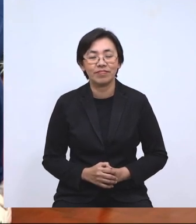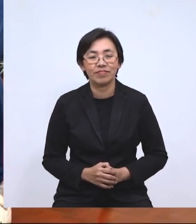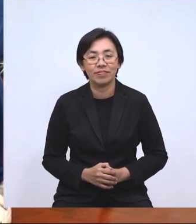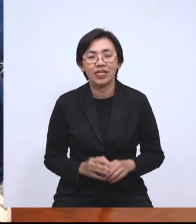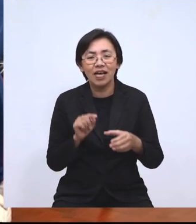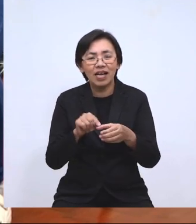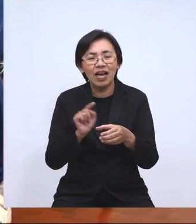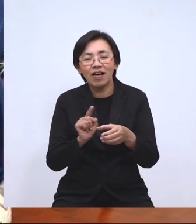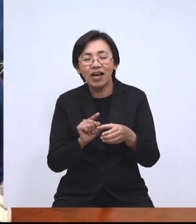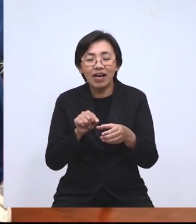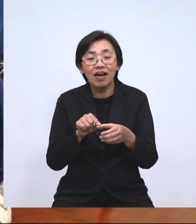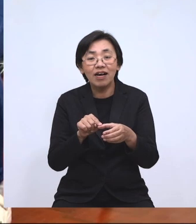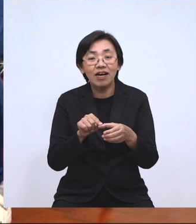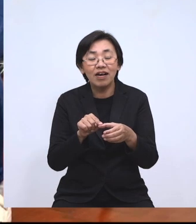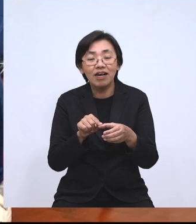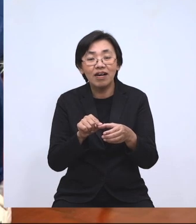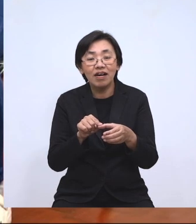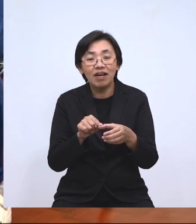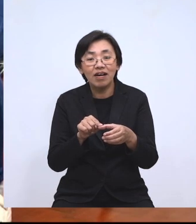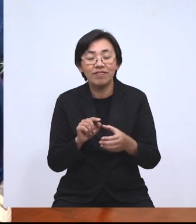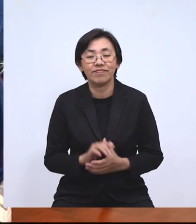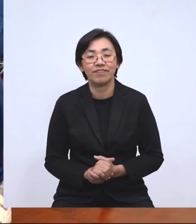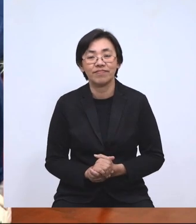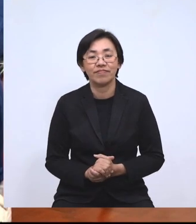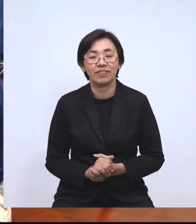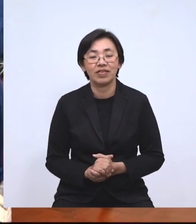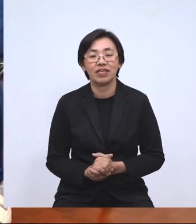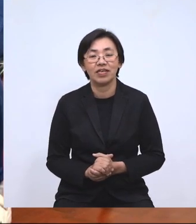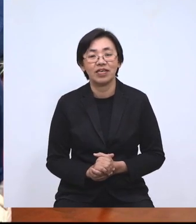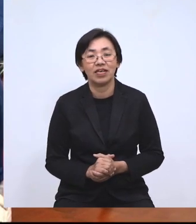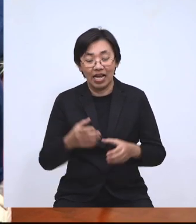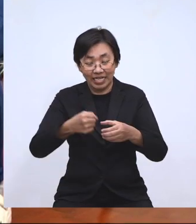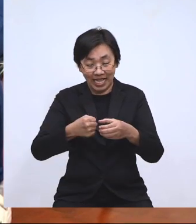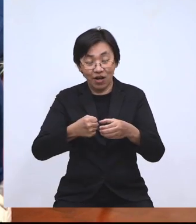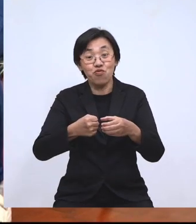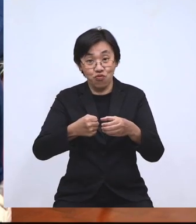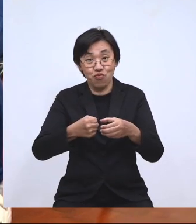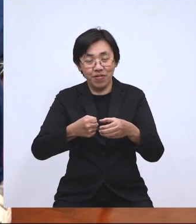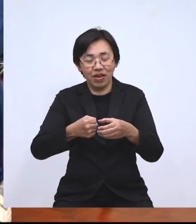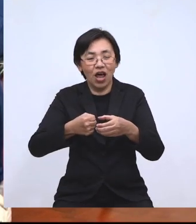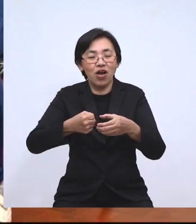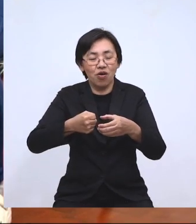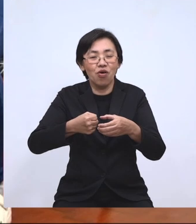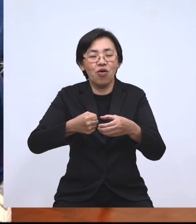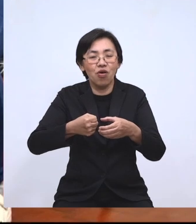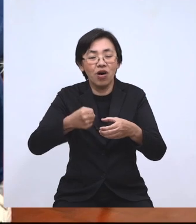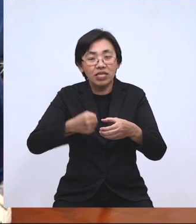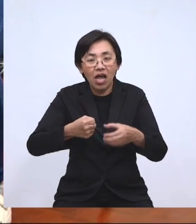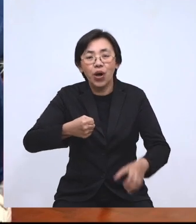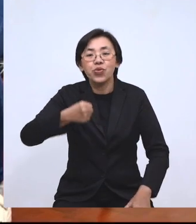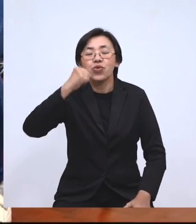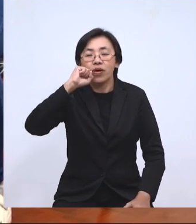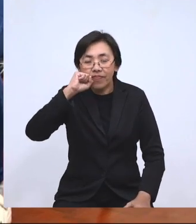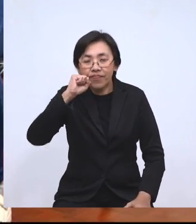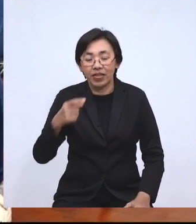นี้ได้อยู่ใช่ไหมหรือว่า ถ้าเป็นมีหูจับสำหรับแม่มอสจะสะดวกกว่า ใช่ไหมคะ เอานิ้วเข้าไ